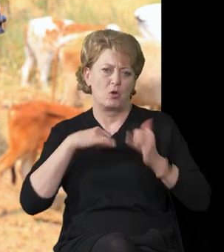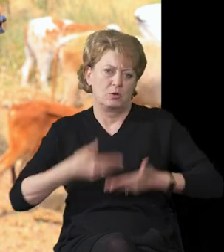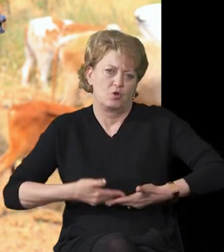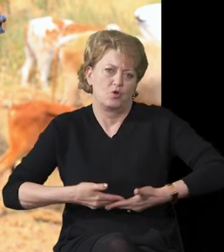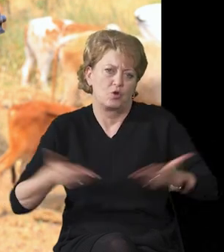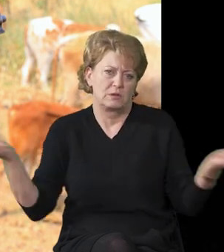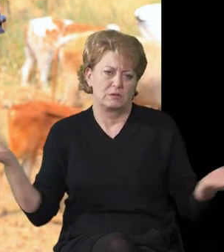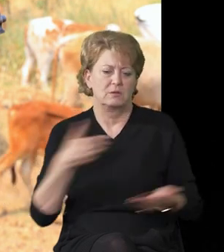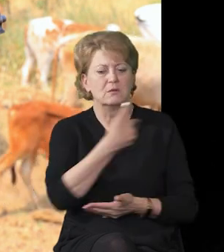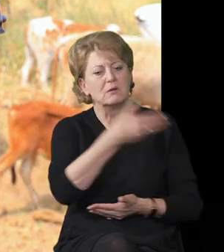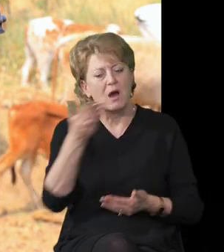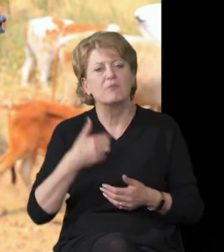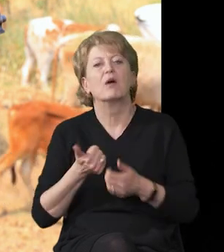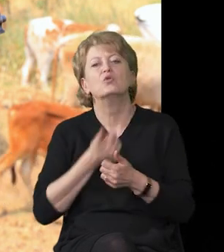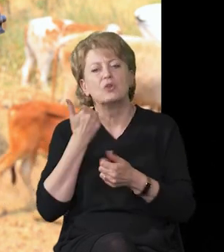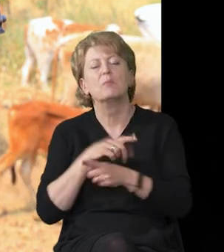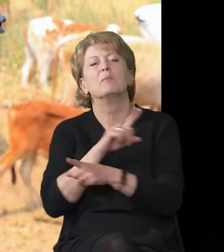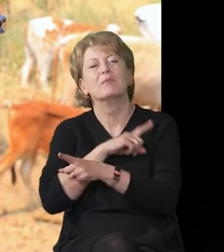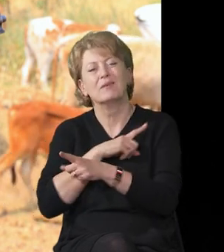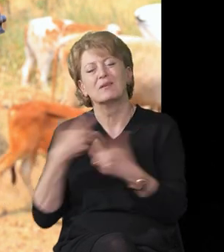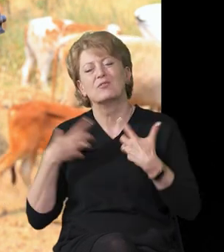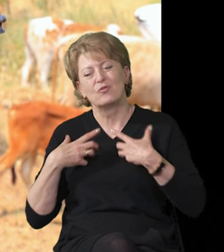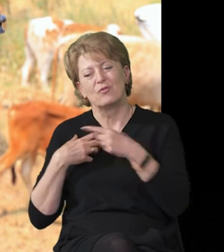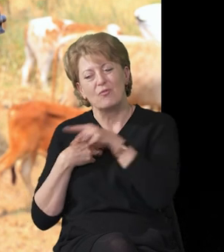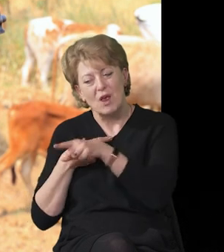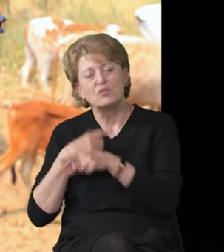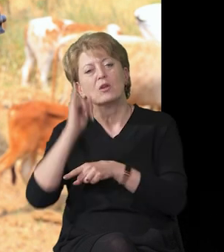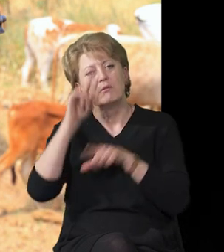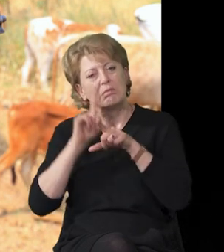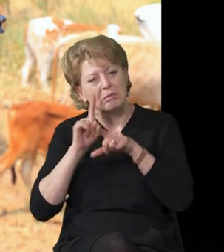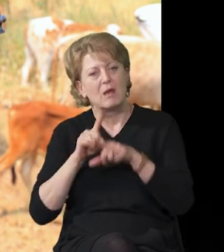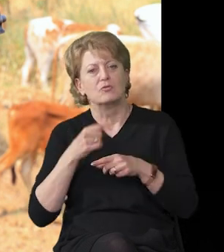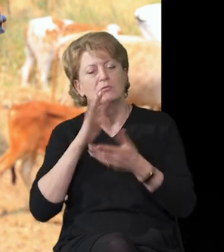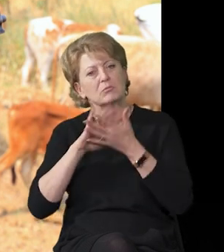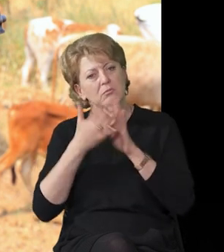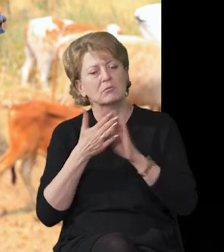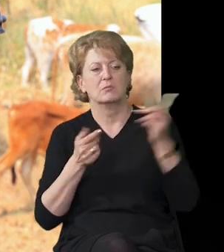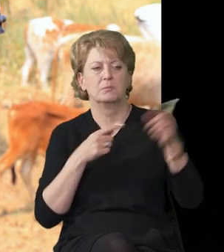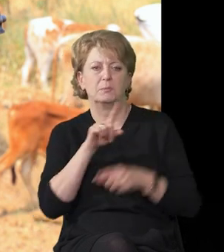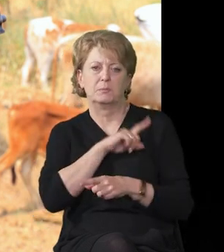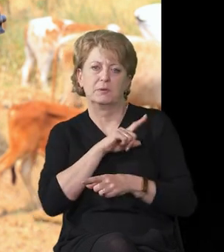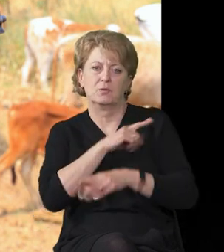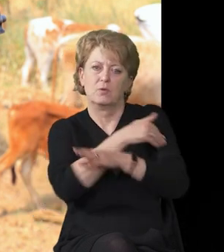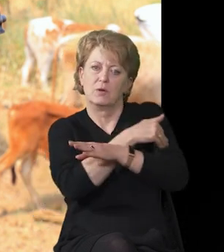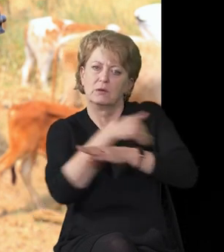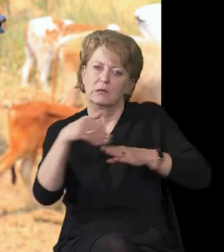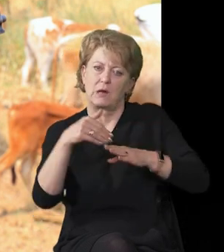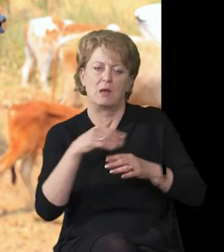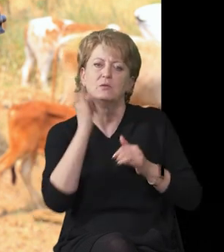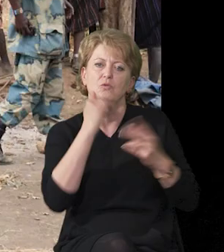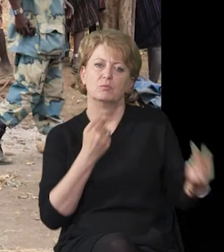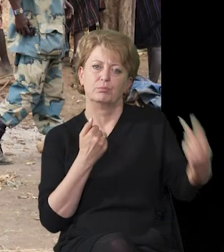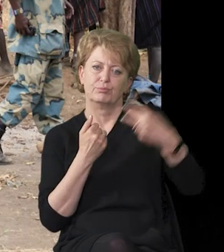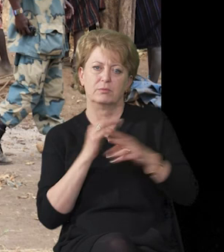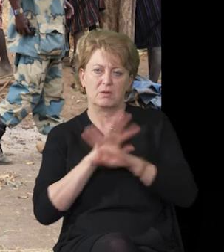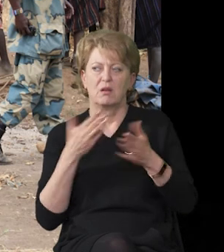stad, ale przede wszystkim granic przed przekraczaniem ich przez sąsiednie plemiona z Kenii i Sudanu. Dlatego